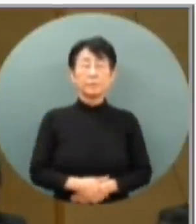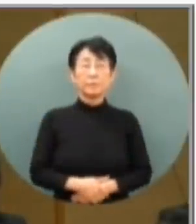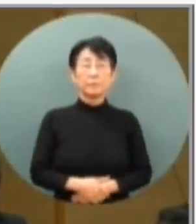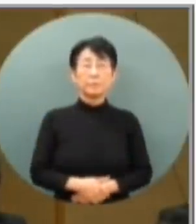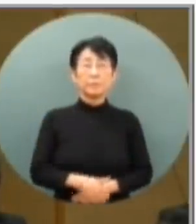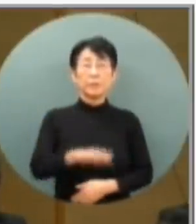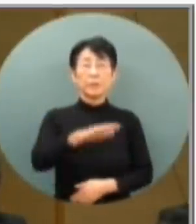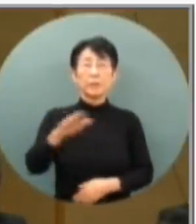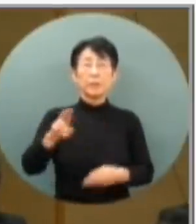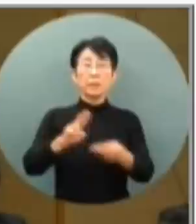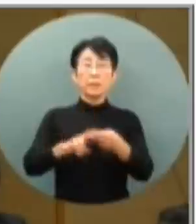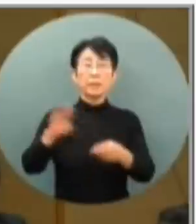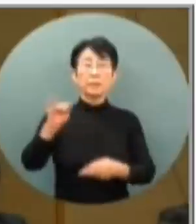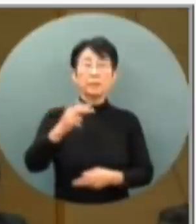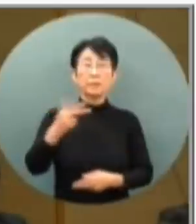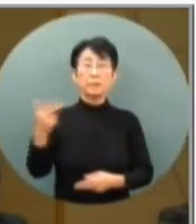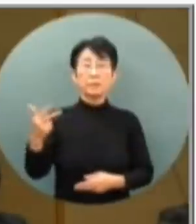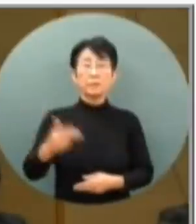平井知事。